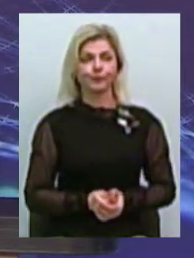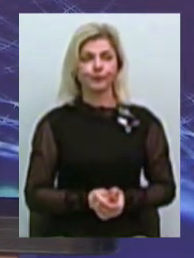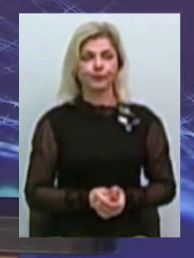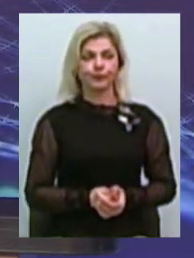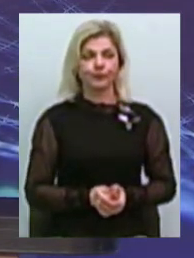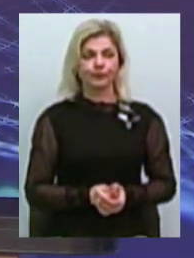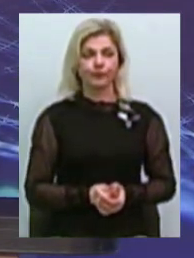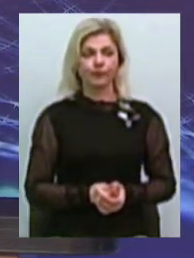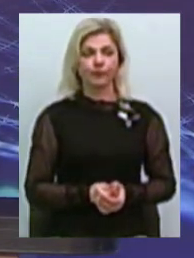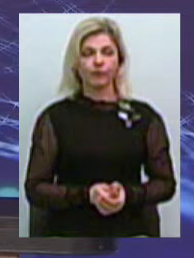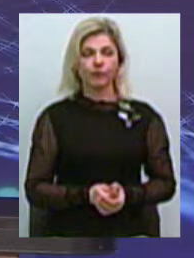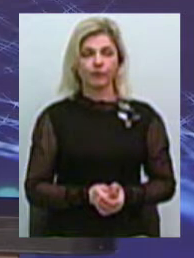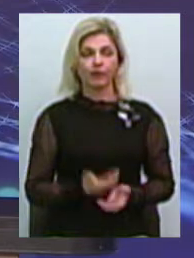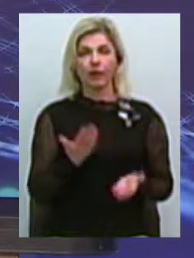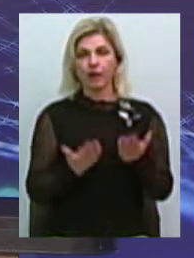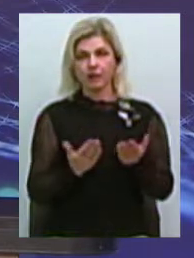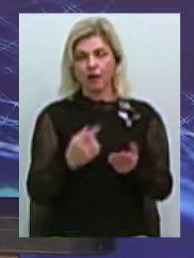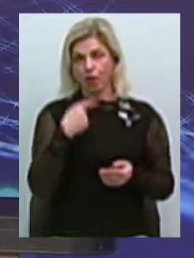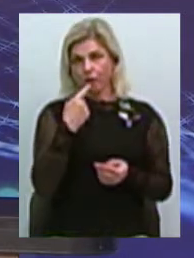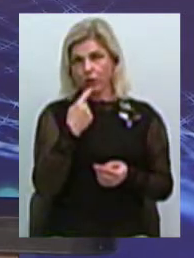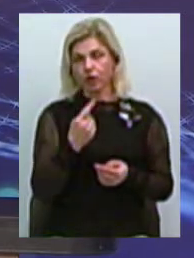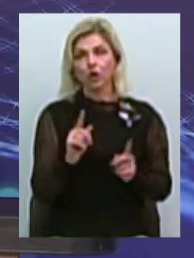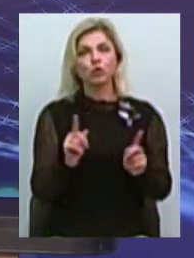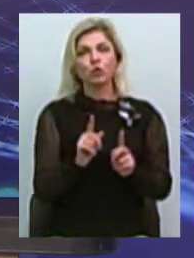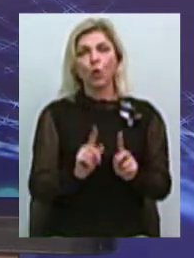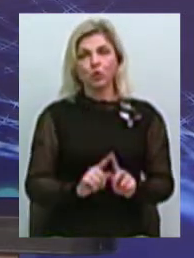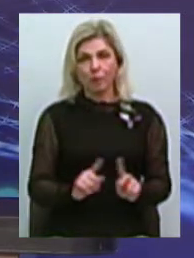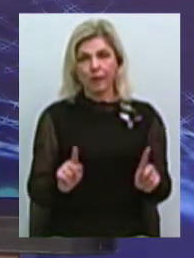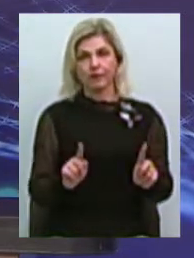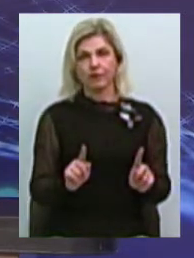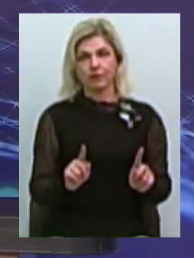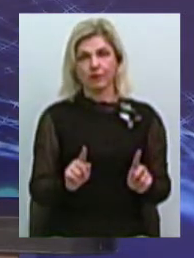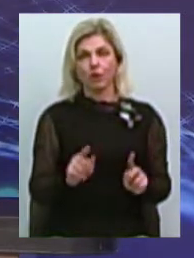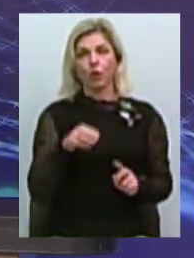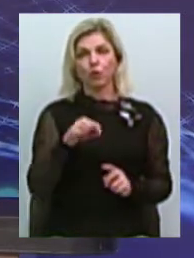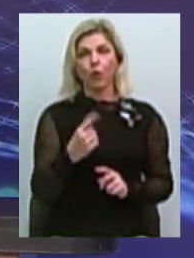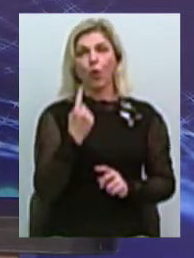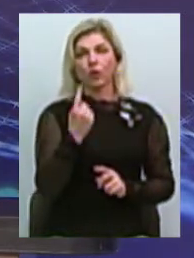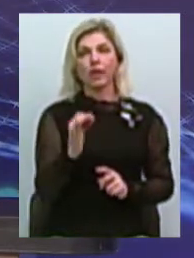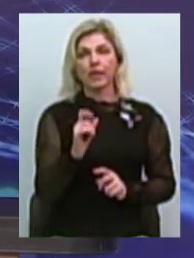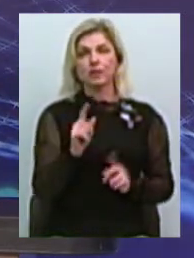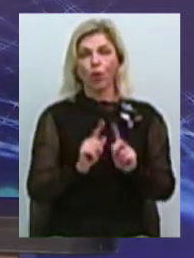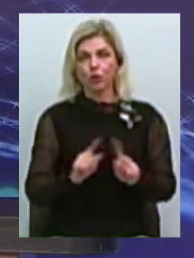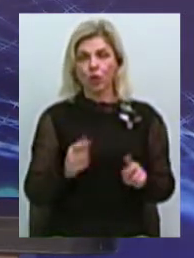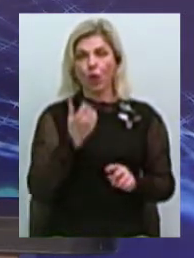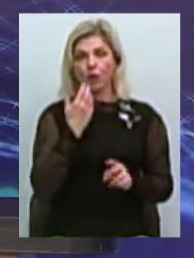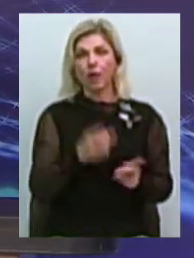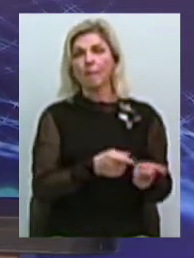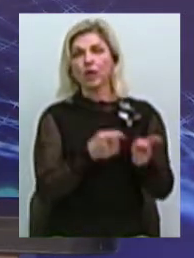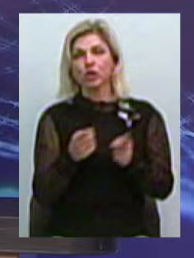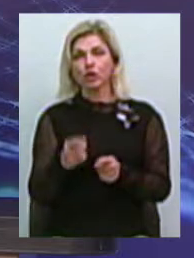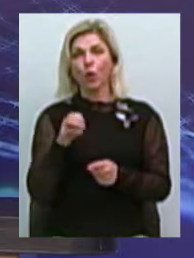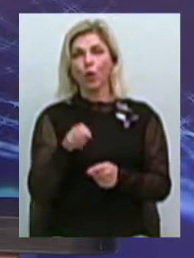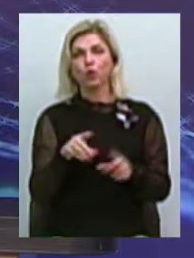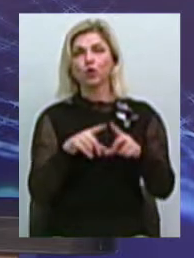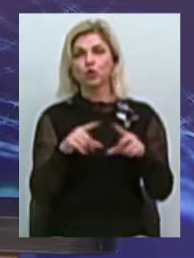І, відповідно, якщо говорити, у чому особливість, то одна із особливостей, коли ми перейшли від